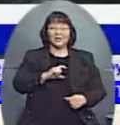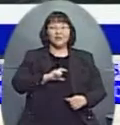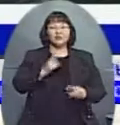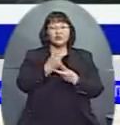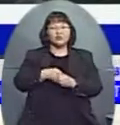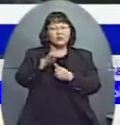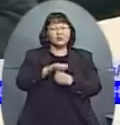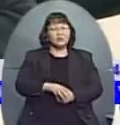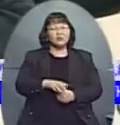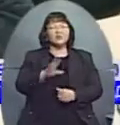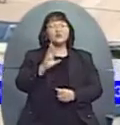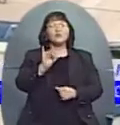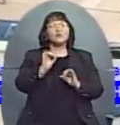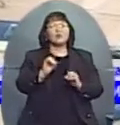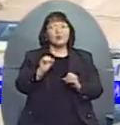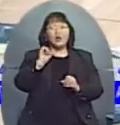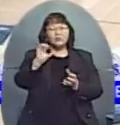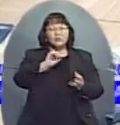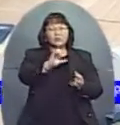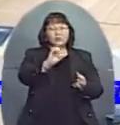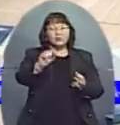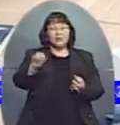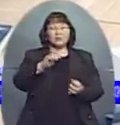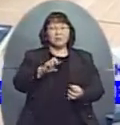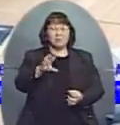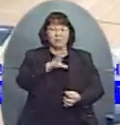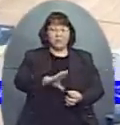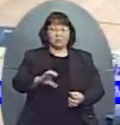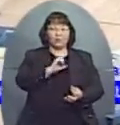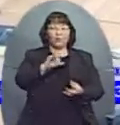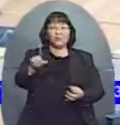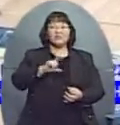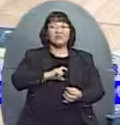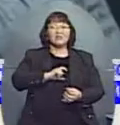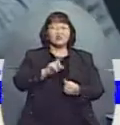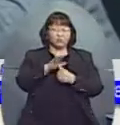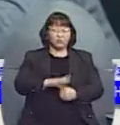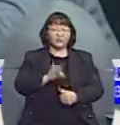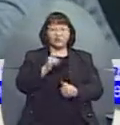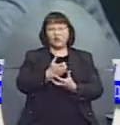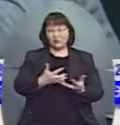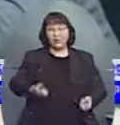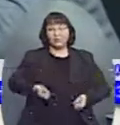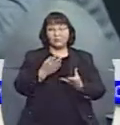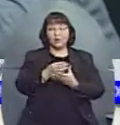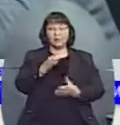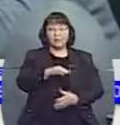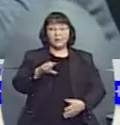байгаатай танилцахаар төрийн бус байгууллагын төлөөлөлтөд уулзлаа. Хүний эрхийн зөрчил ил талт хэлбрээр их гарч байгааг төрийн бус байгууллагын төлөөлөл онцолж